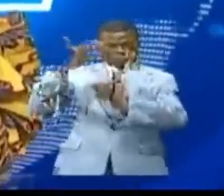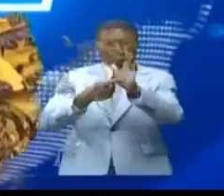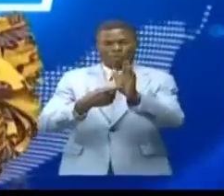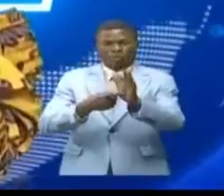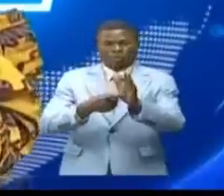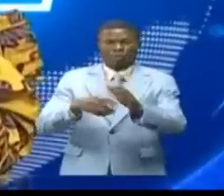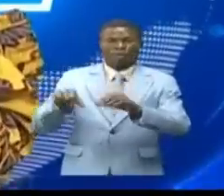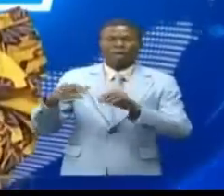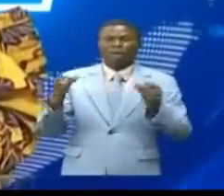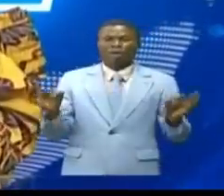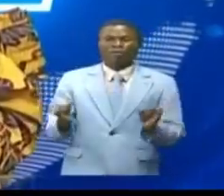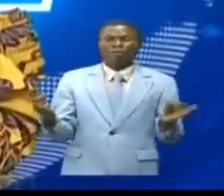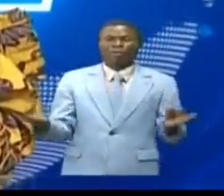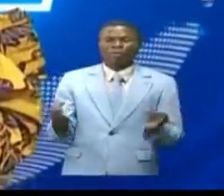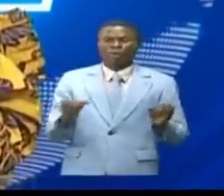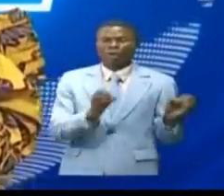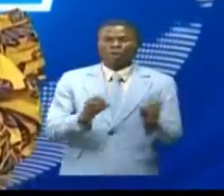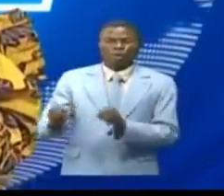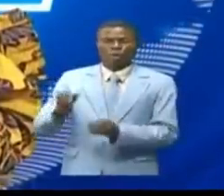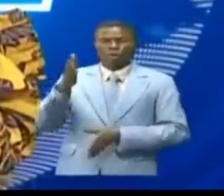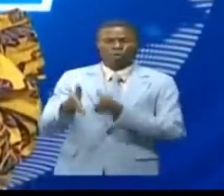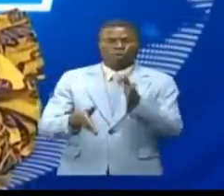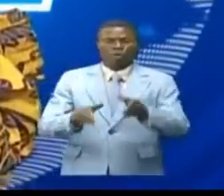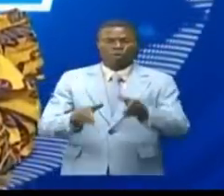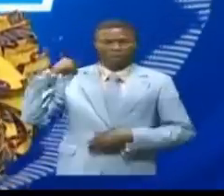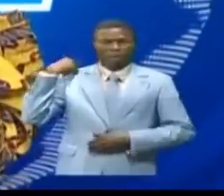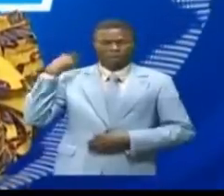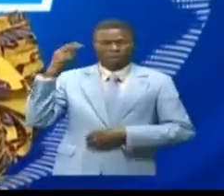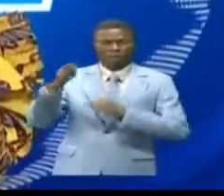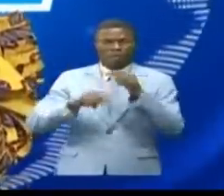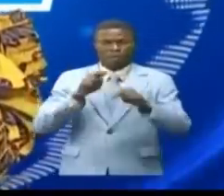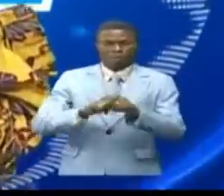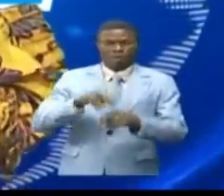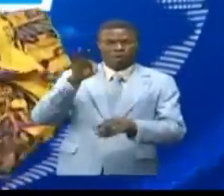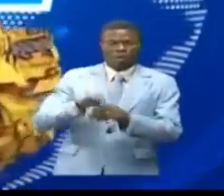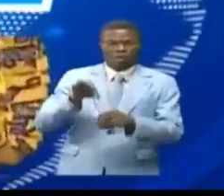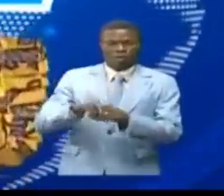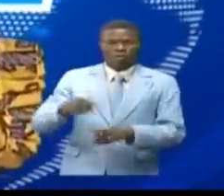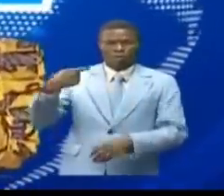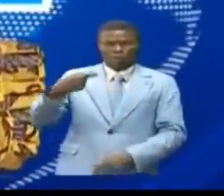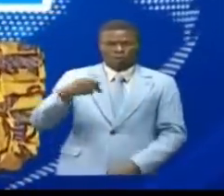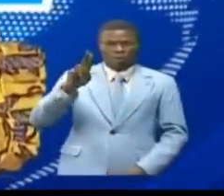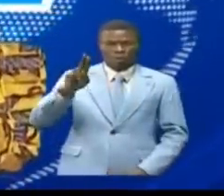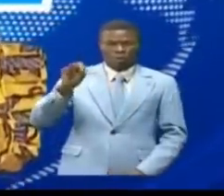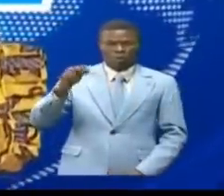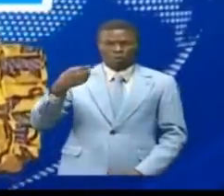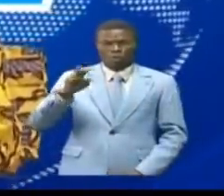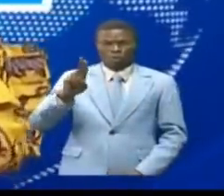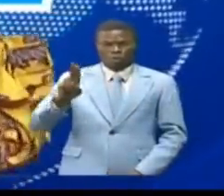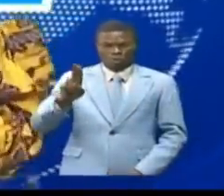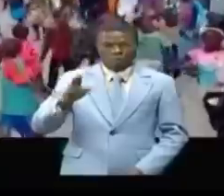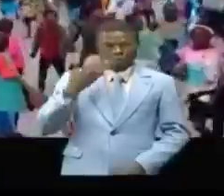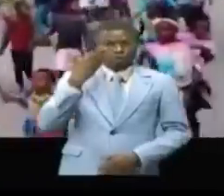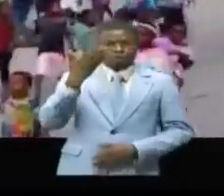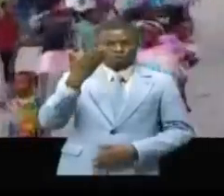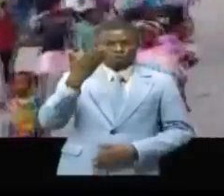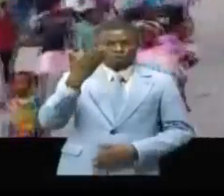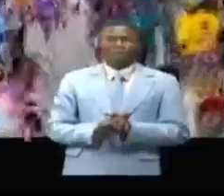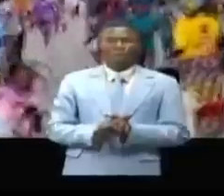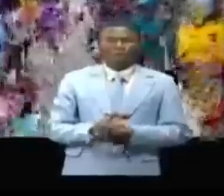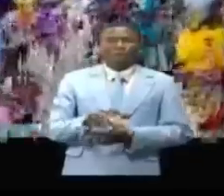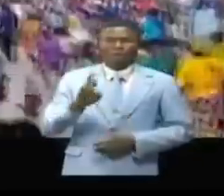d'une manifestation organisée par les députés provinciaux élus de Gungu, Francis Gatola.